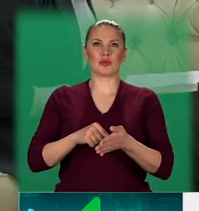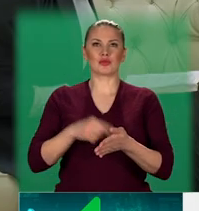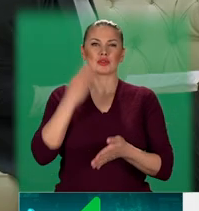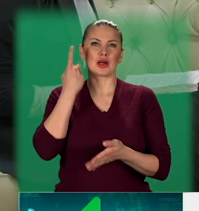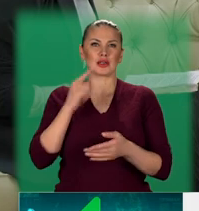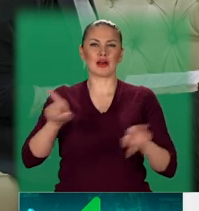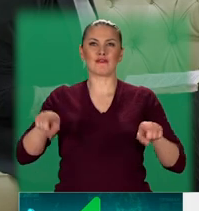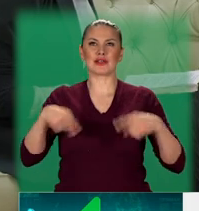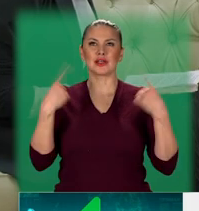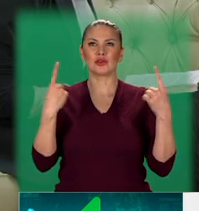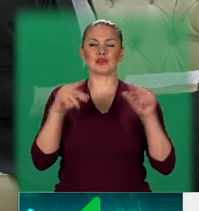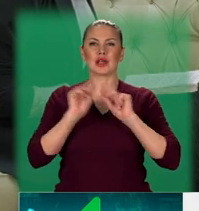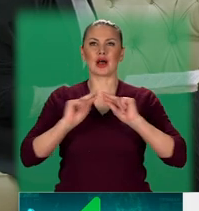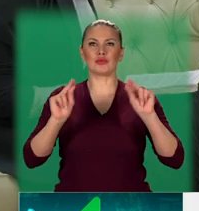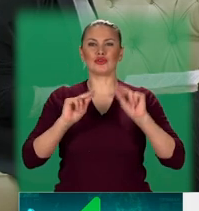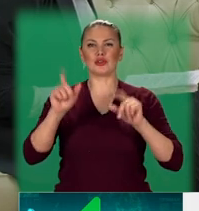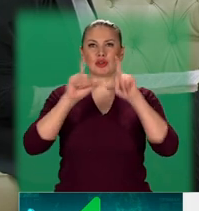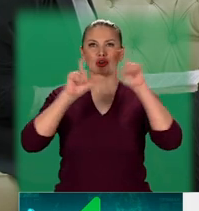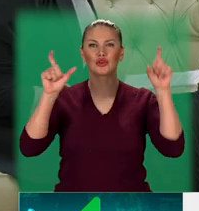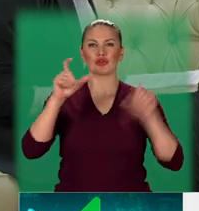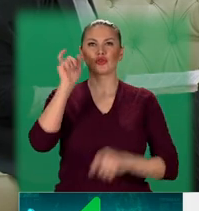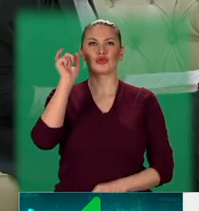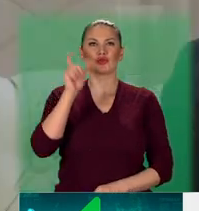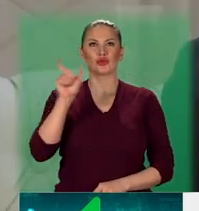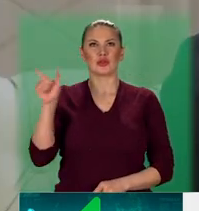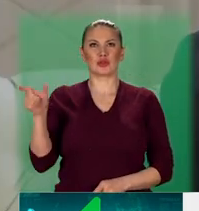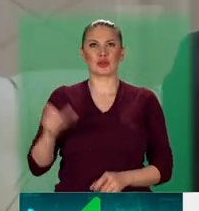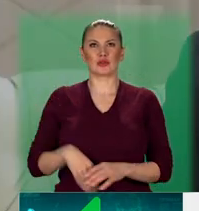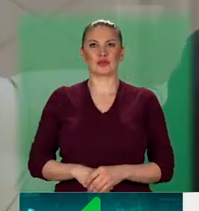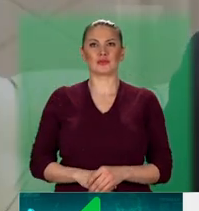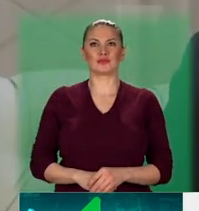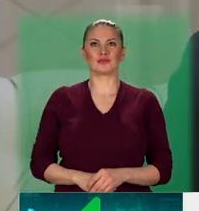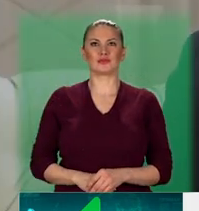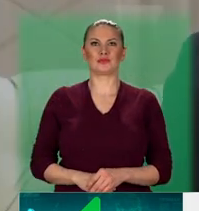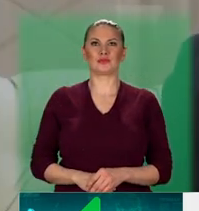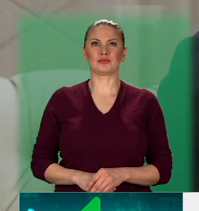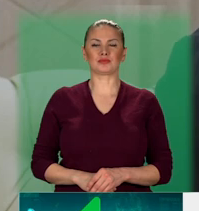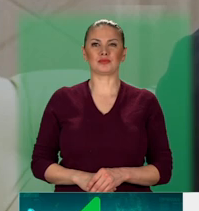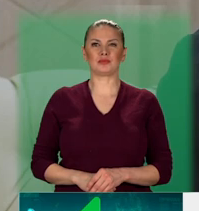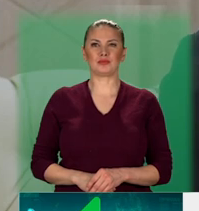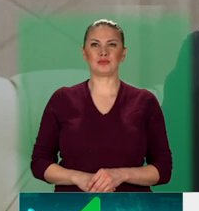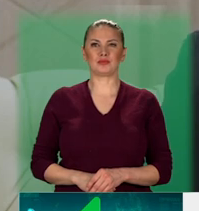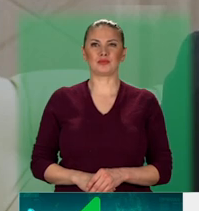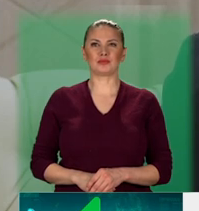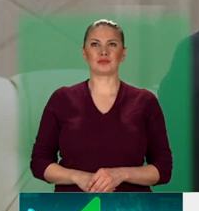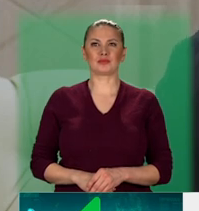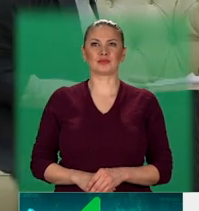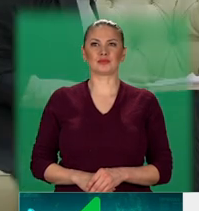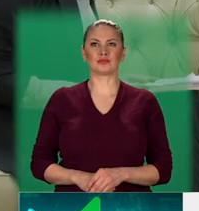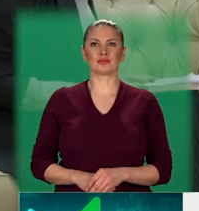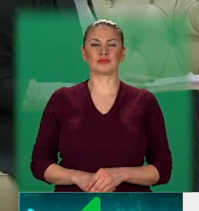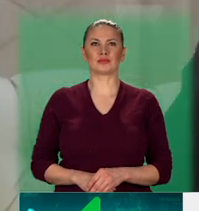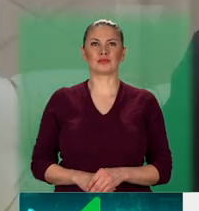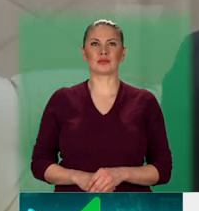решение. 6 по 30 апреля включительно начнутся онлайн-занятия. Об этом отчиталась и о министра образования Анастасия Киктева.